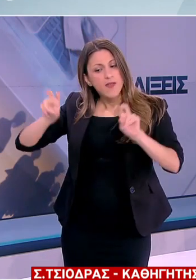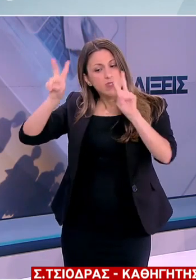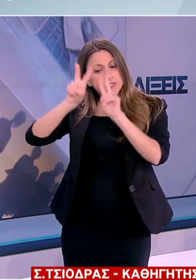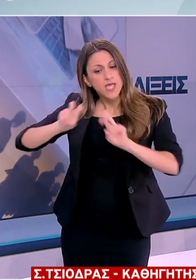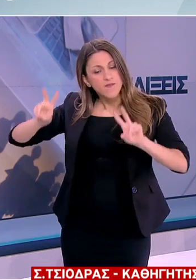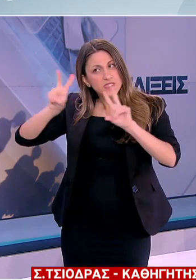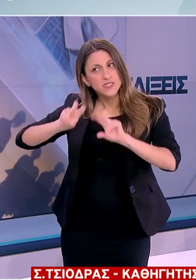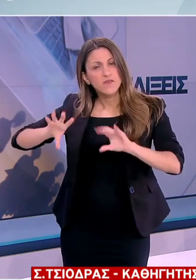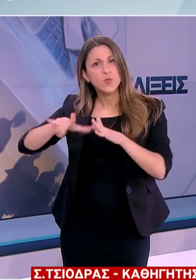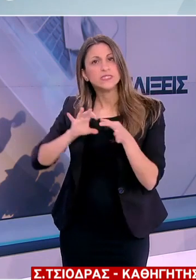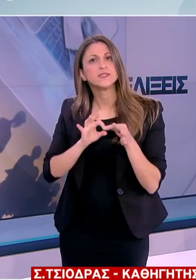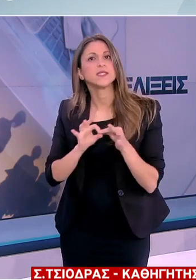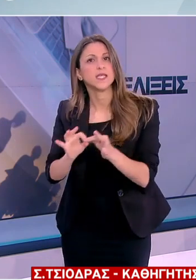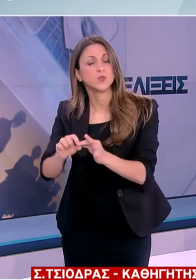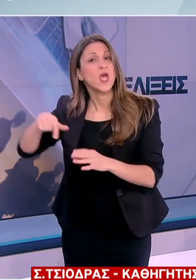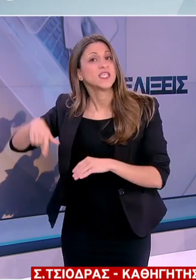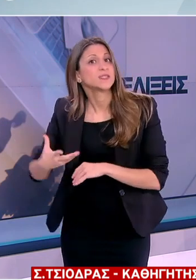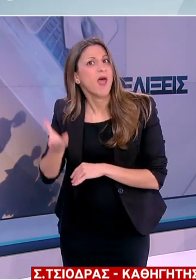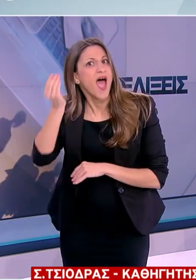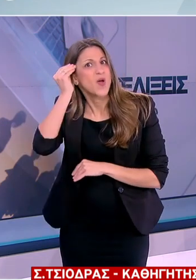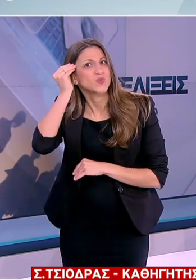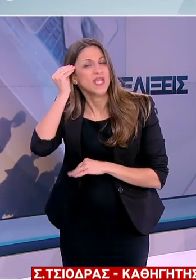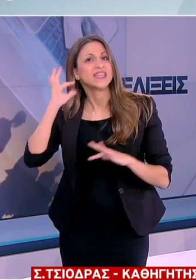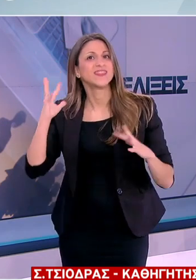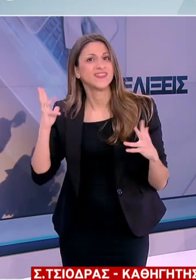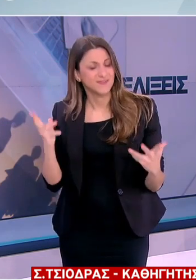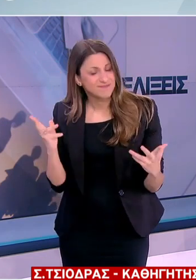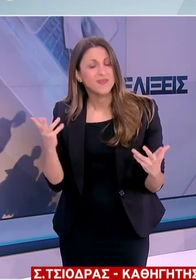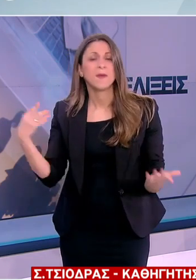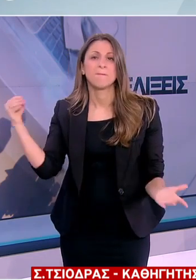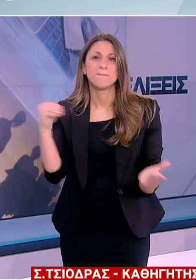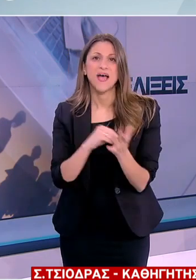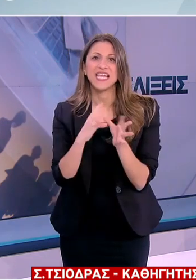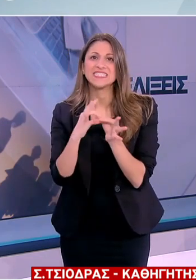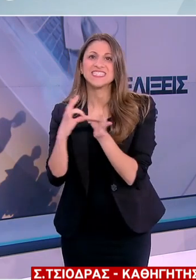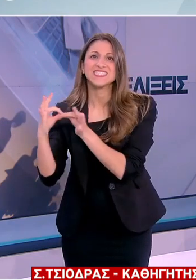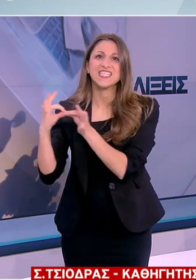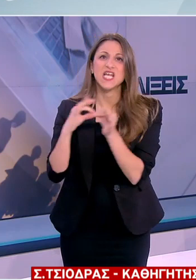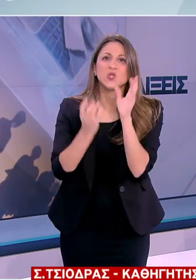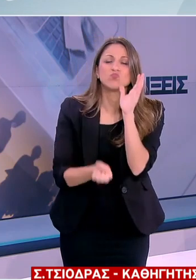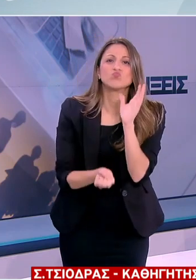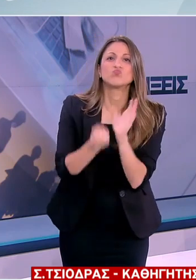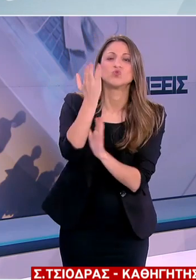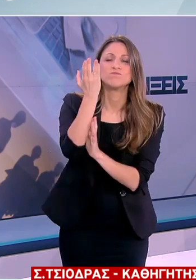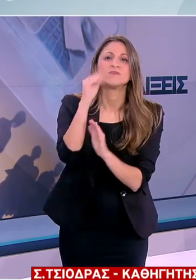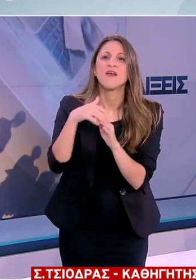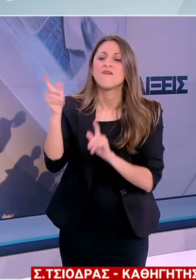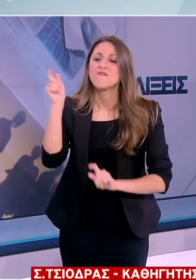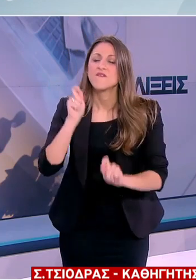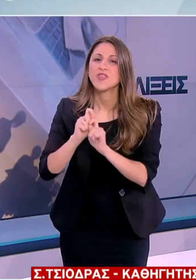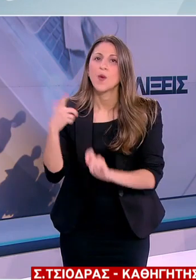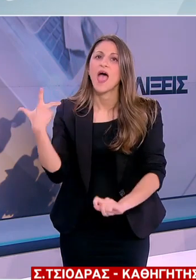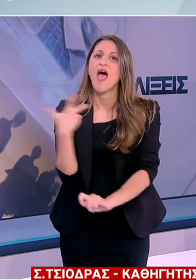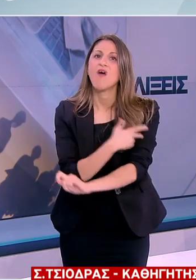ιό. Έτσι, με χαρά άκουσα σήμερα για ακόμα περισσότερη διεθνή συνεργασία στην προσπάθεια για ένα εμβόλιο κατά του